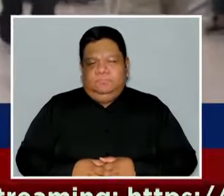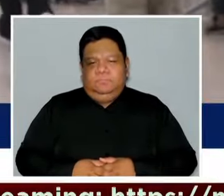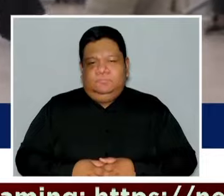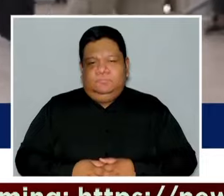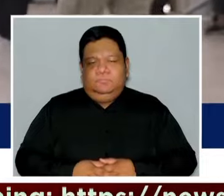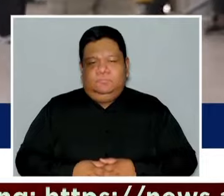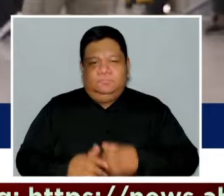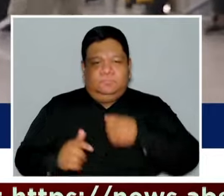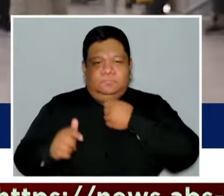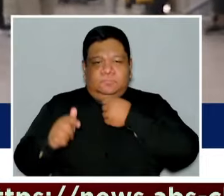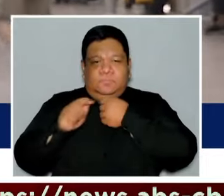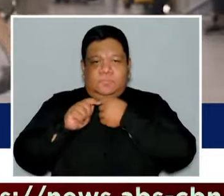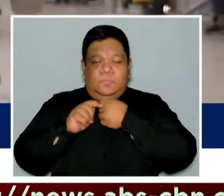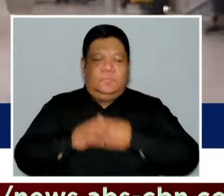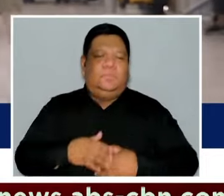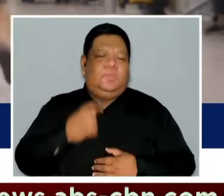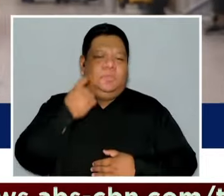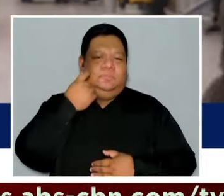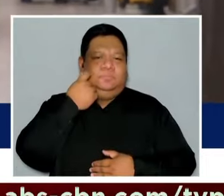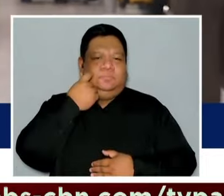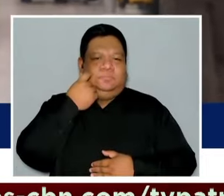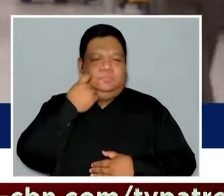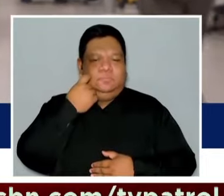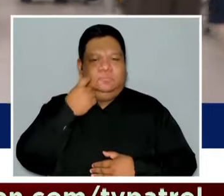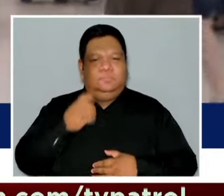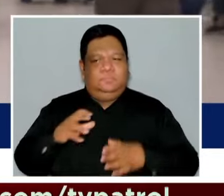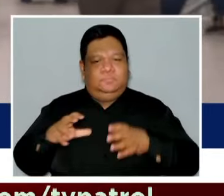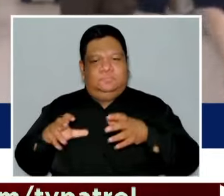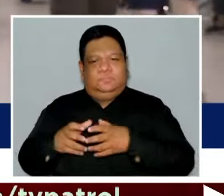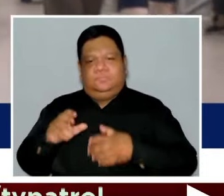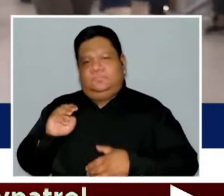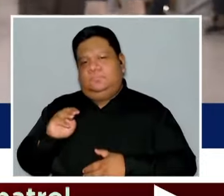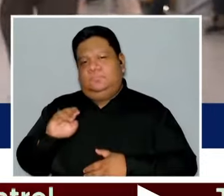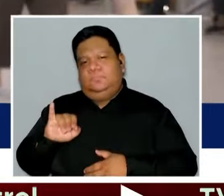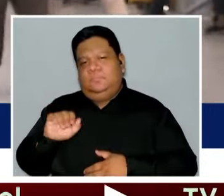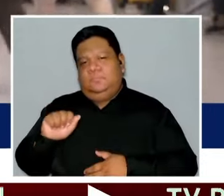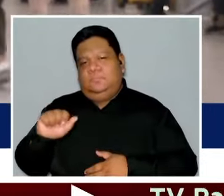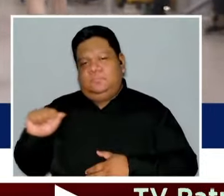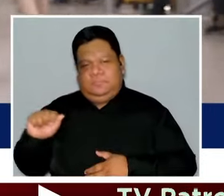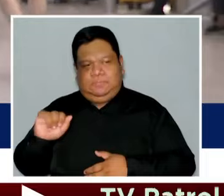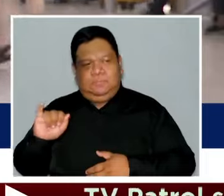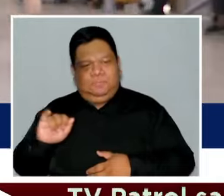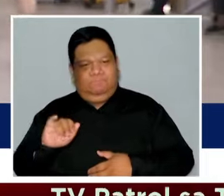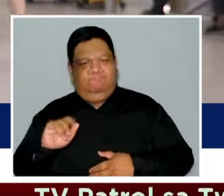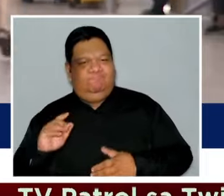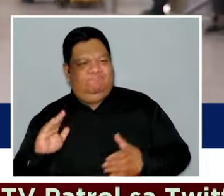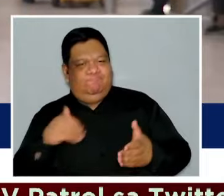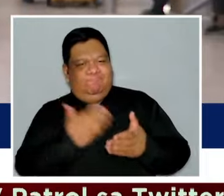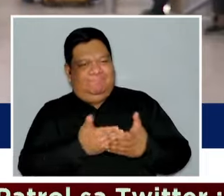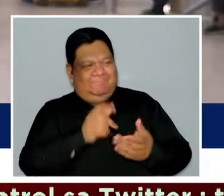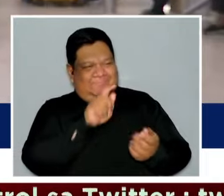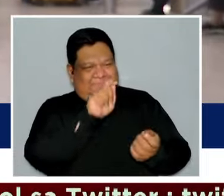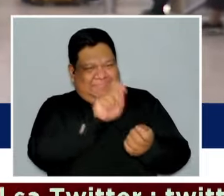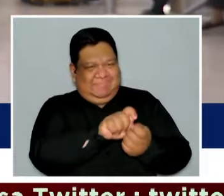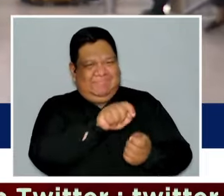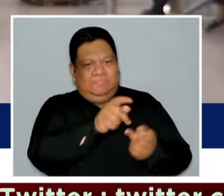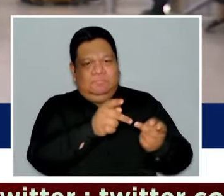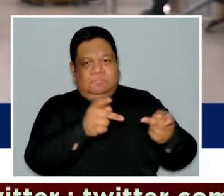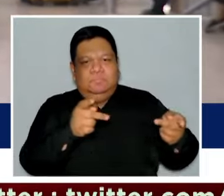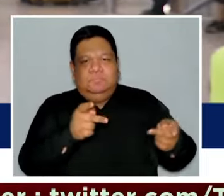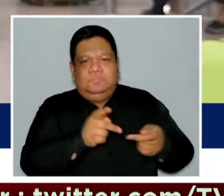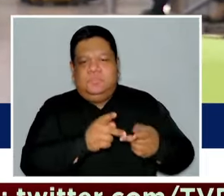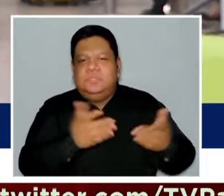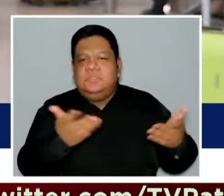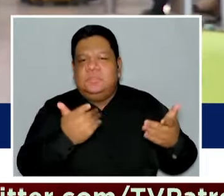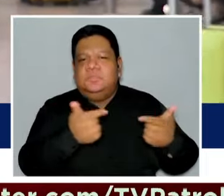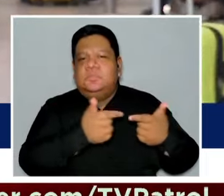Kabayan, kanina muling binalikan ng mga tauhan ng Manila International Airport Authority yung eksaktong lugar sa boarding gate 102 ng NAIA Terminal 3